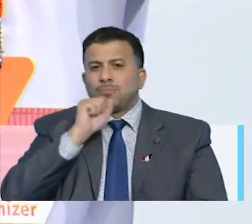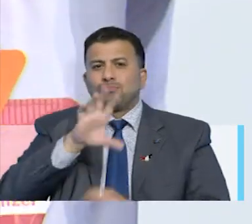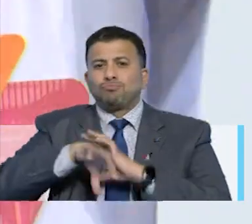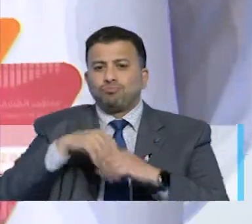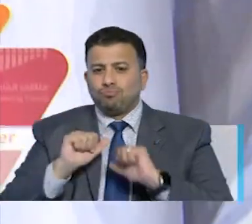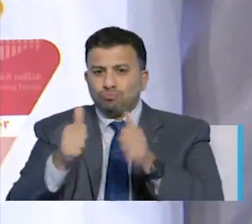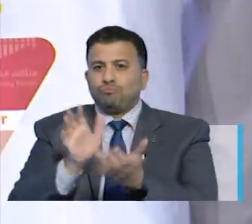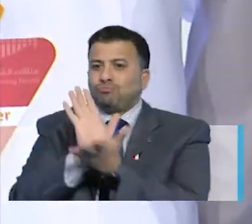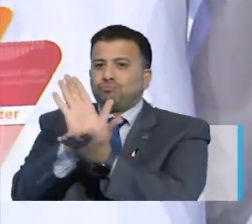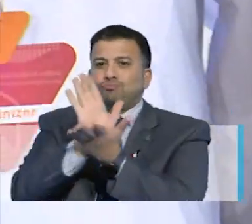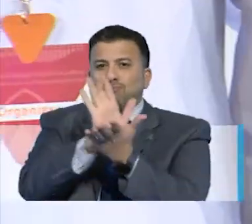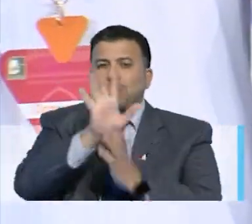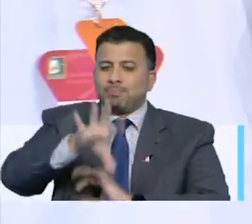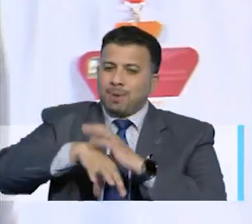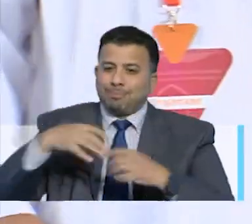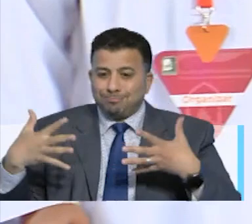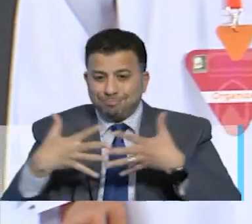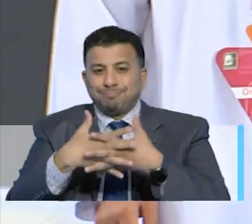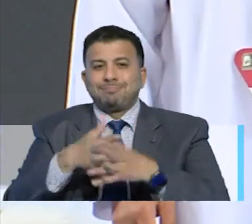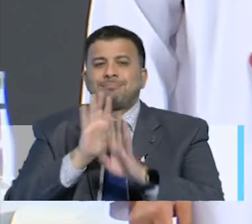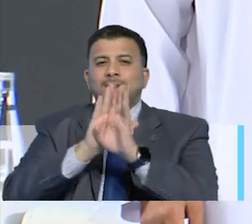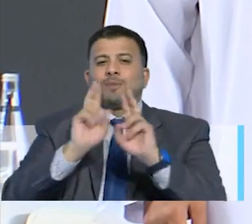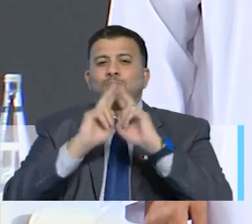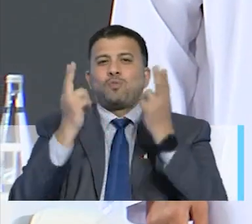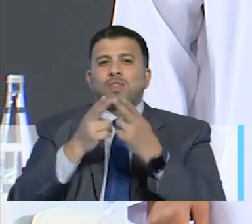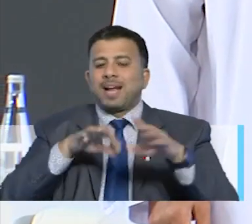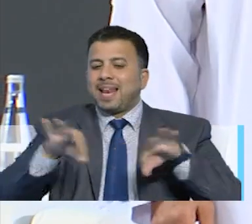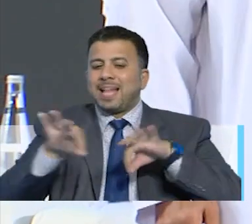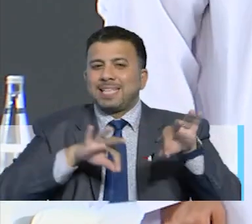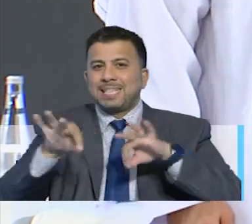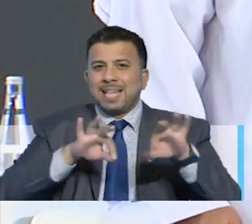المشاركين والشركاء الداعمين لملتقى الشارقة للهندسة الثاني.